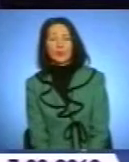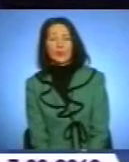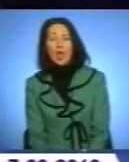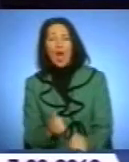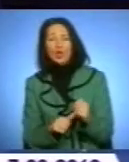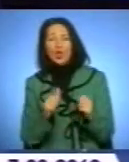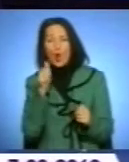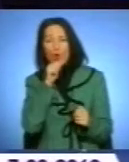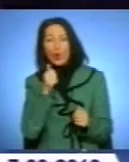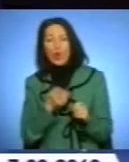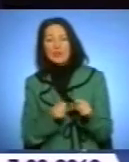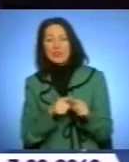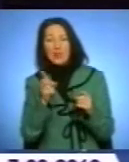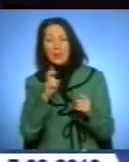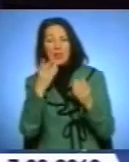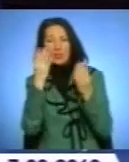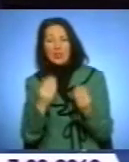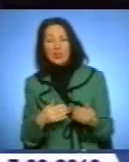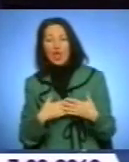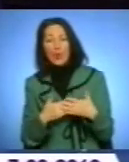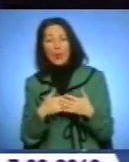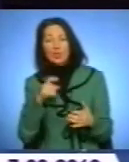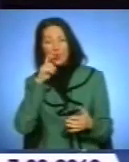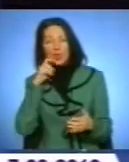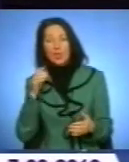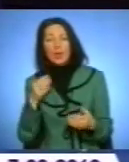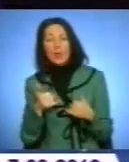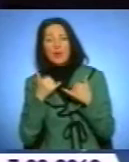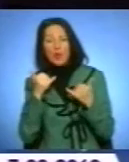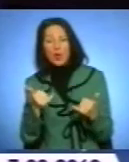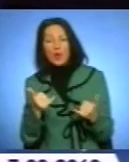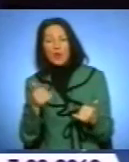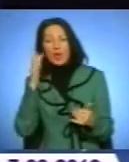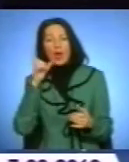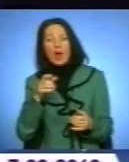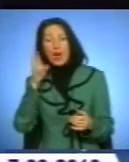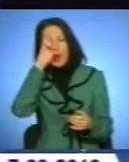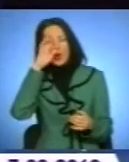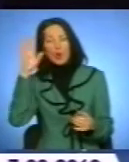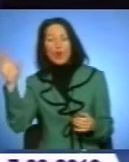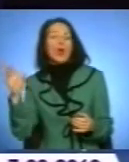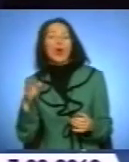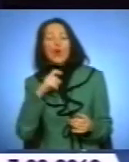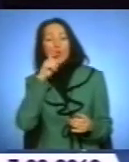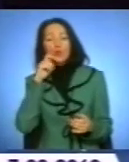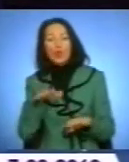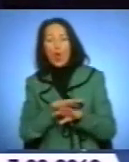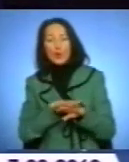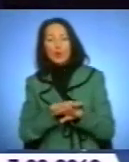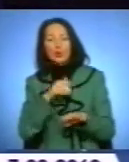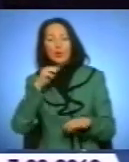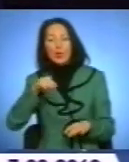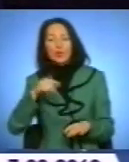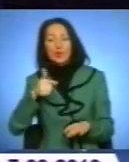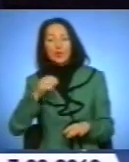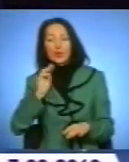Щороку в ці березневі дні громадськість України вшановує пророка і генія українського народу Тараса Григоровича Шевченка. Цьогоріч